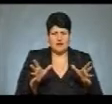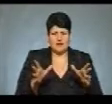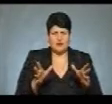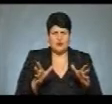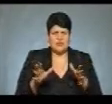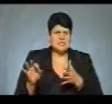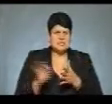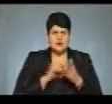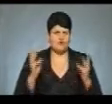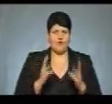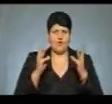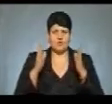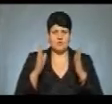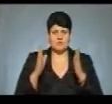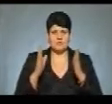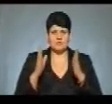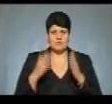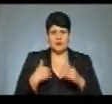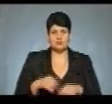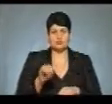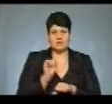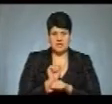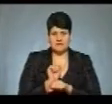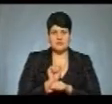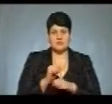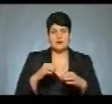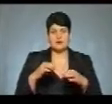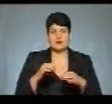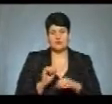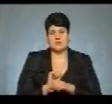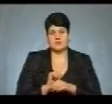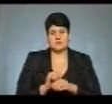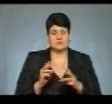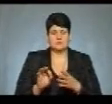і зразу вогонь пішов. Вже став я на зупинці, і зразу моментально все.